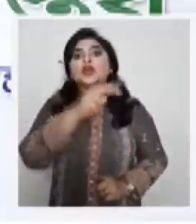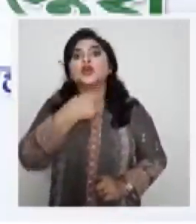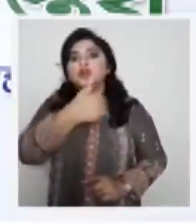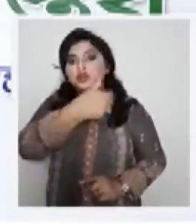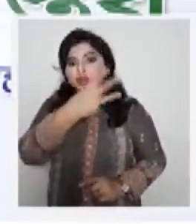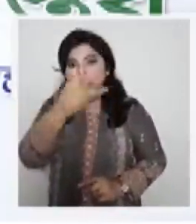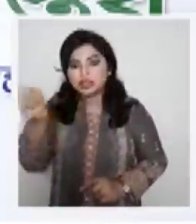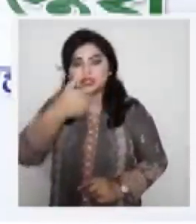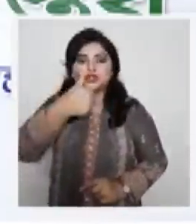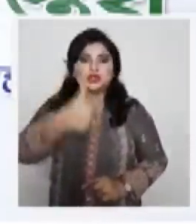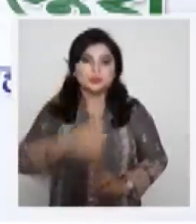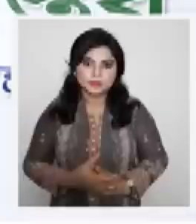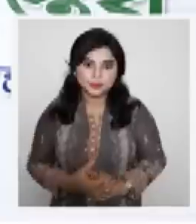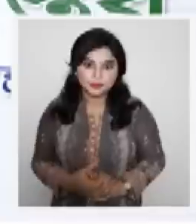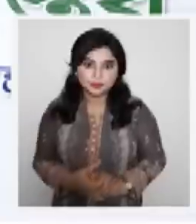বন্দরে স্ক্রিনিং হয়েছে